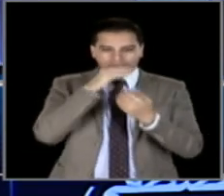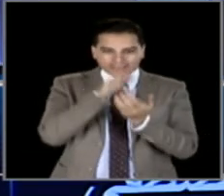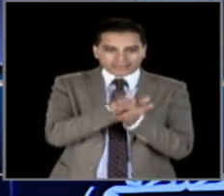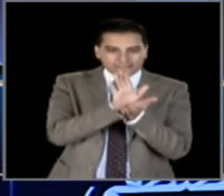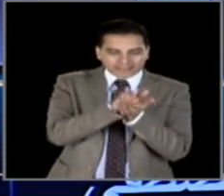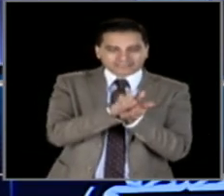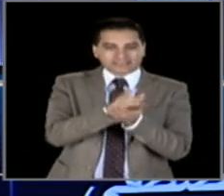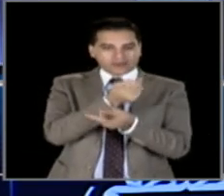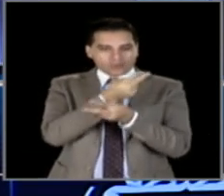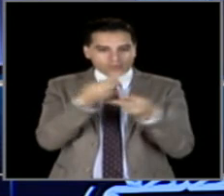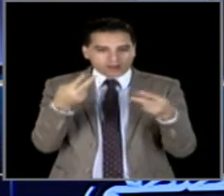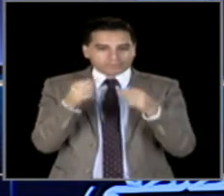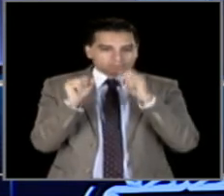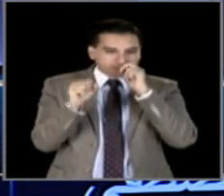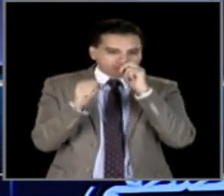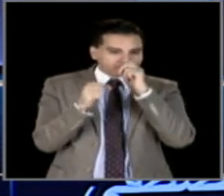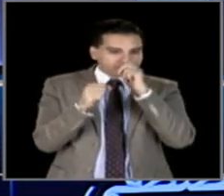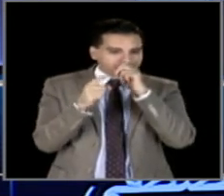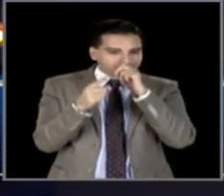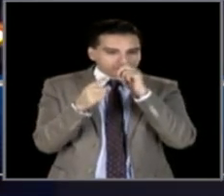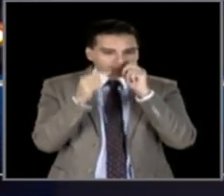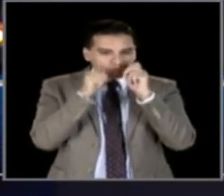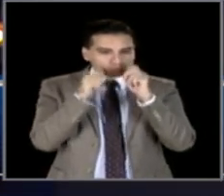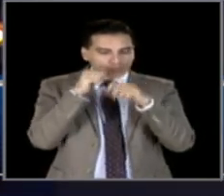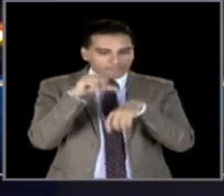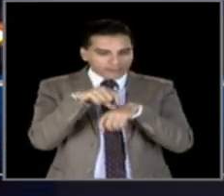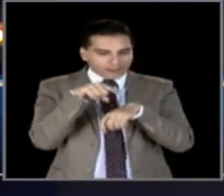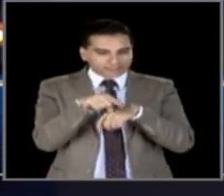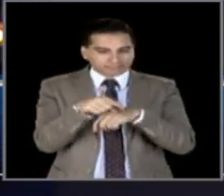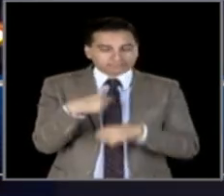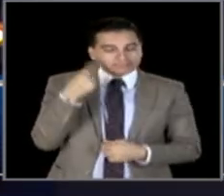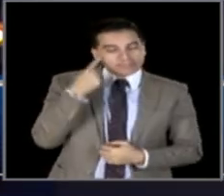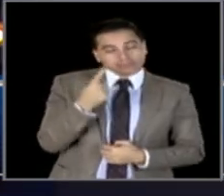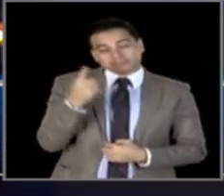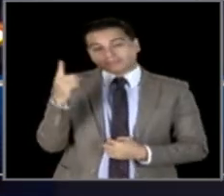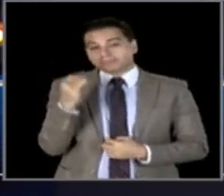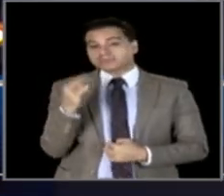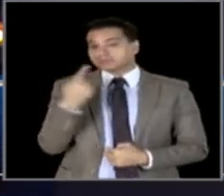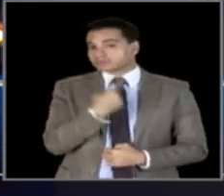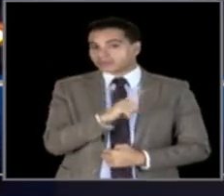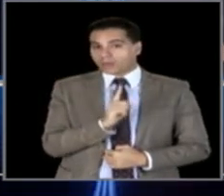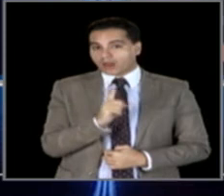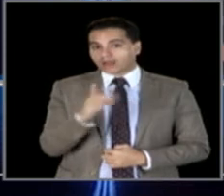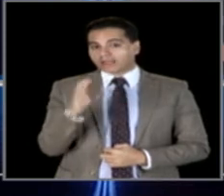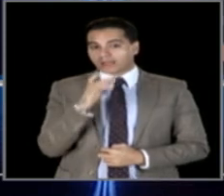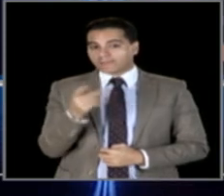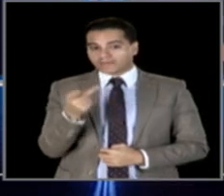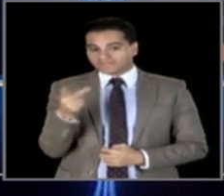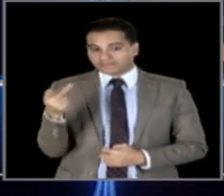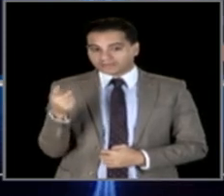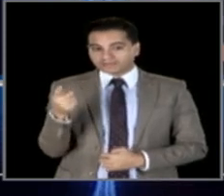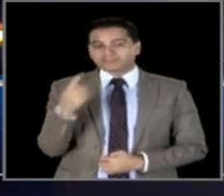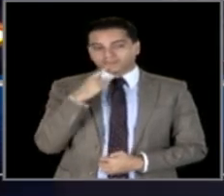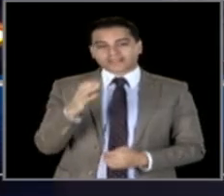مصطفى محمد، إجابتك. السودان. نسأل الهلال الأحمر عندكم إجابة تانية ولا لا؟ في